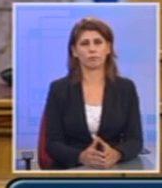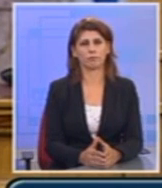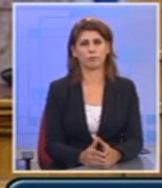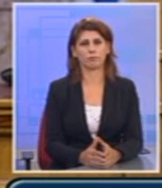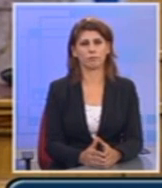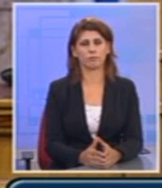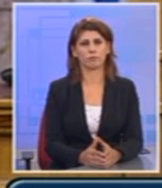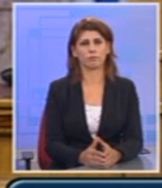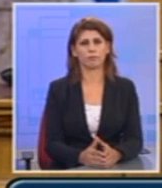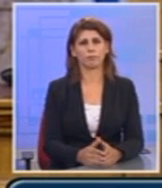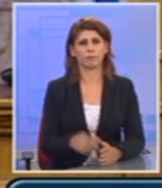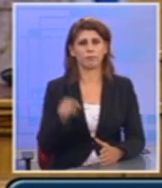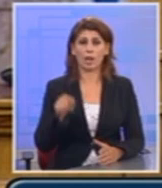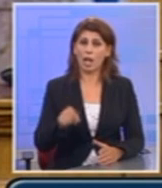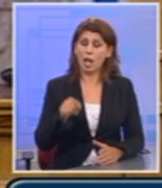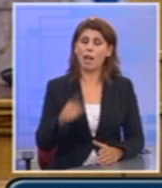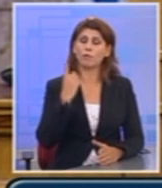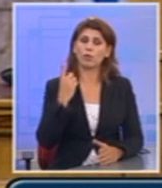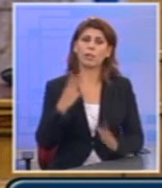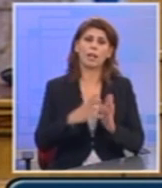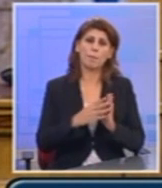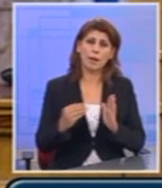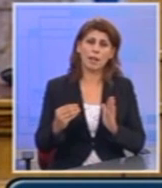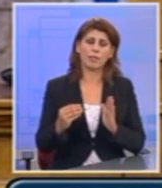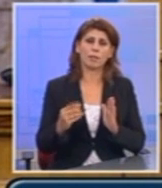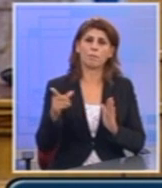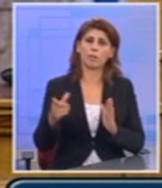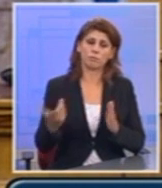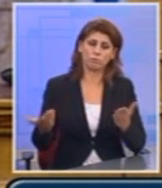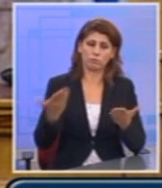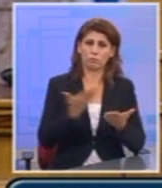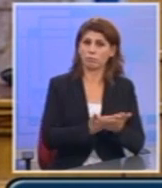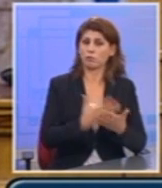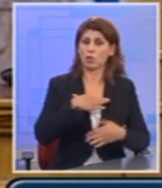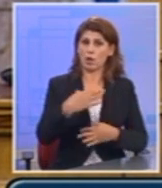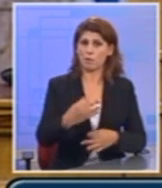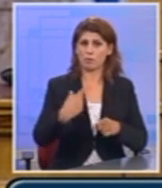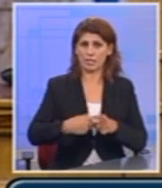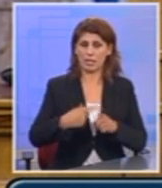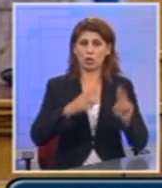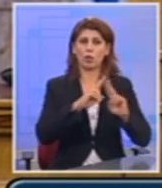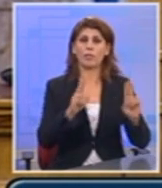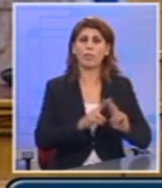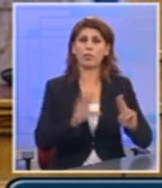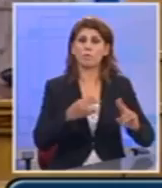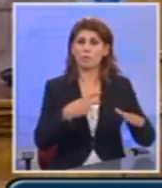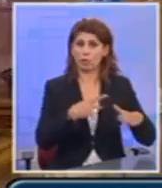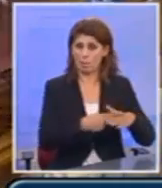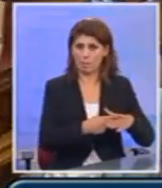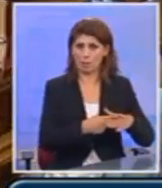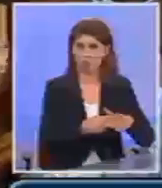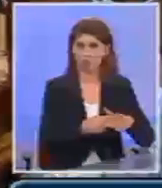διάσωσης αυτό είναι προφανές για παράδειγμα από την κατάθεση του εκπρόσωπου της ελλάδας στο διεθνής νομισματικό